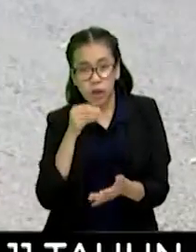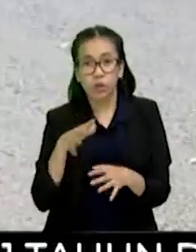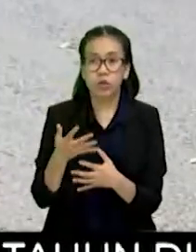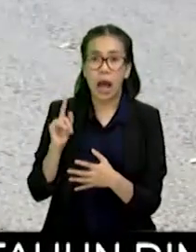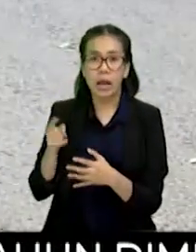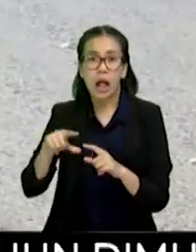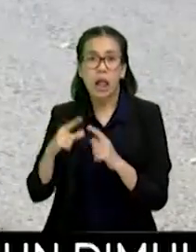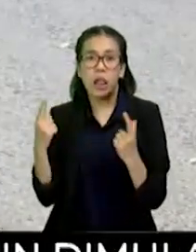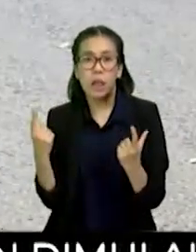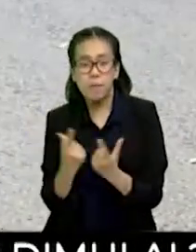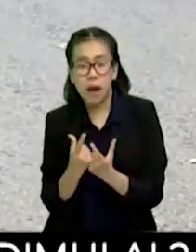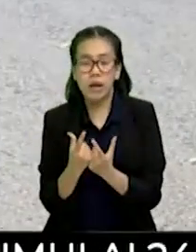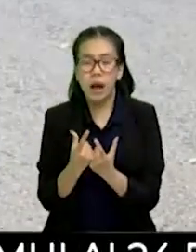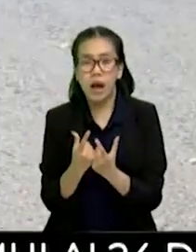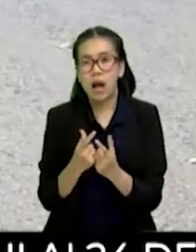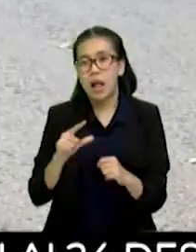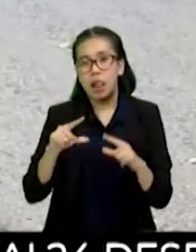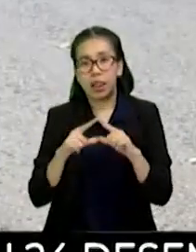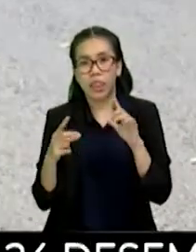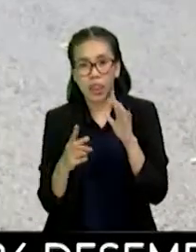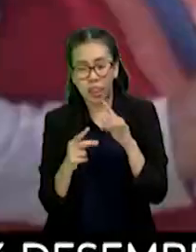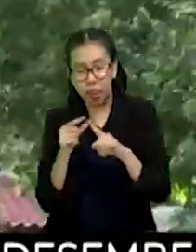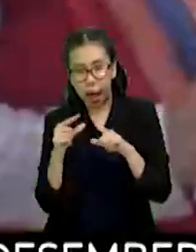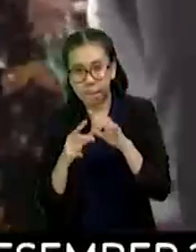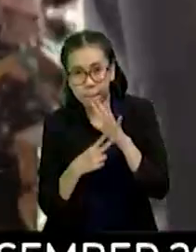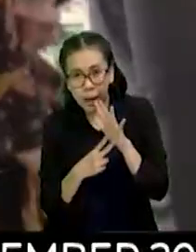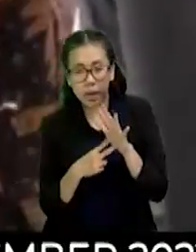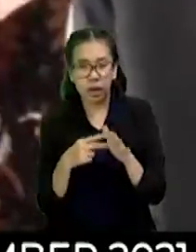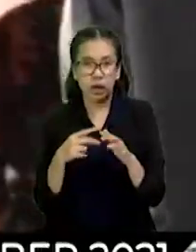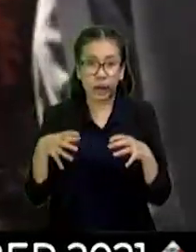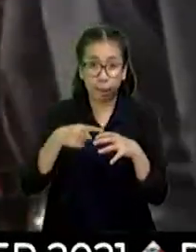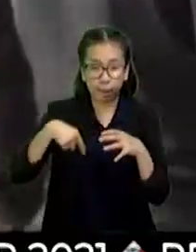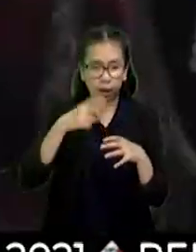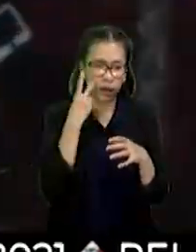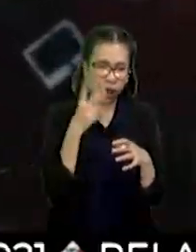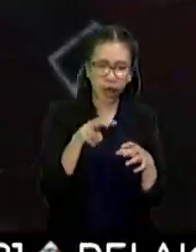penerbangan dan Antariksa Nasional atau lapak Hai